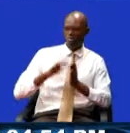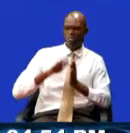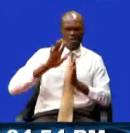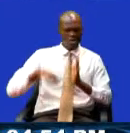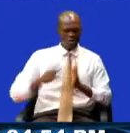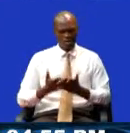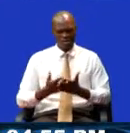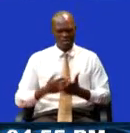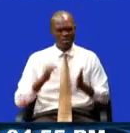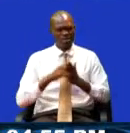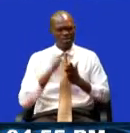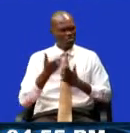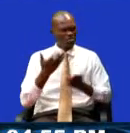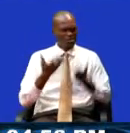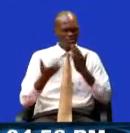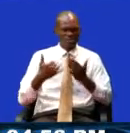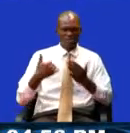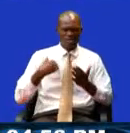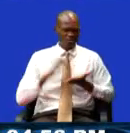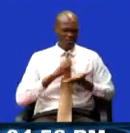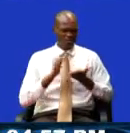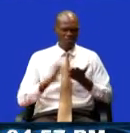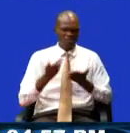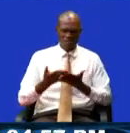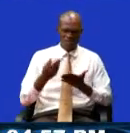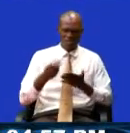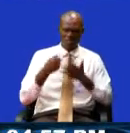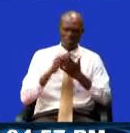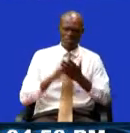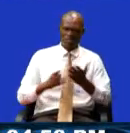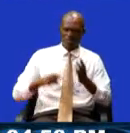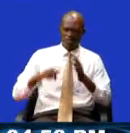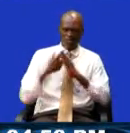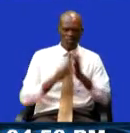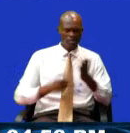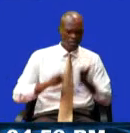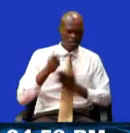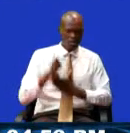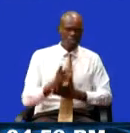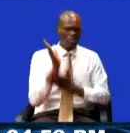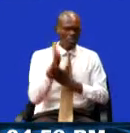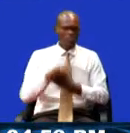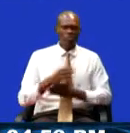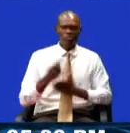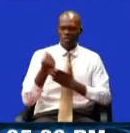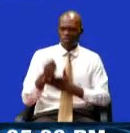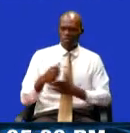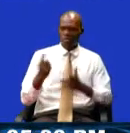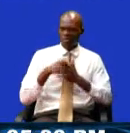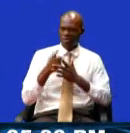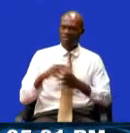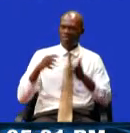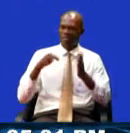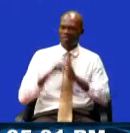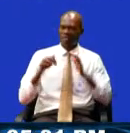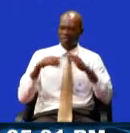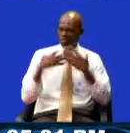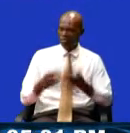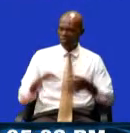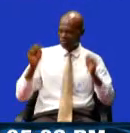Kikubed gi grace period. Chakuru duwako pesa, kaka uduwake, ule chako yumbrema na kikanyo.